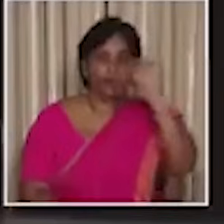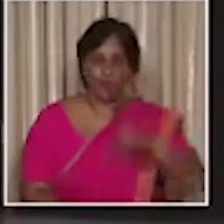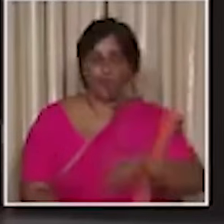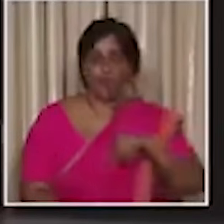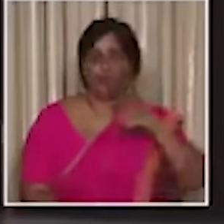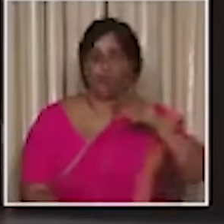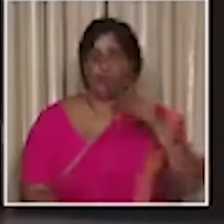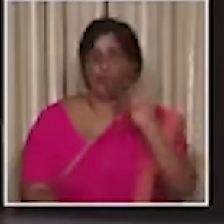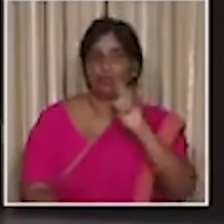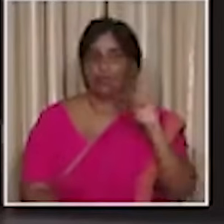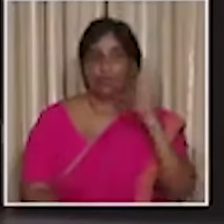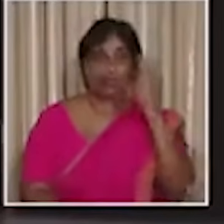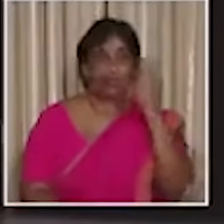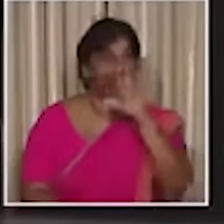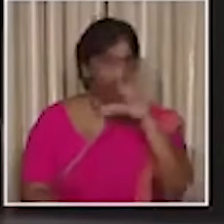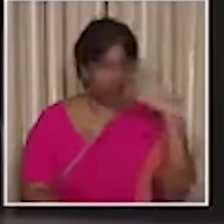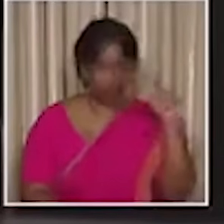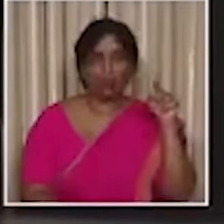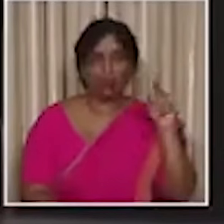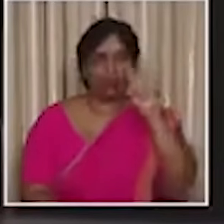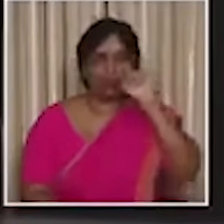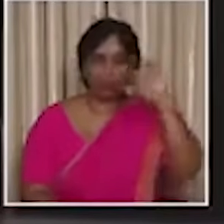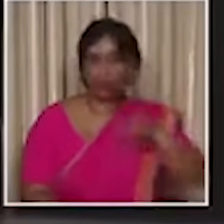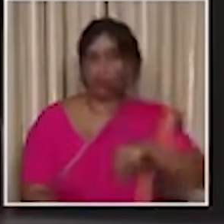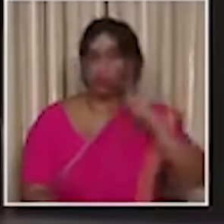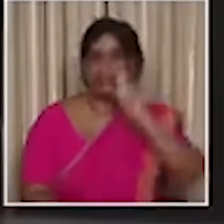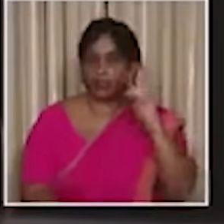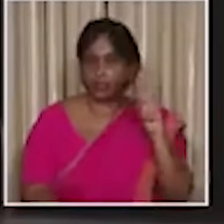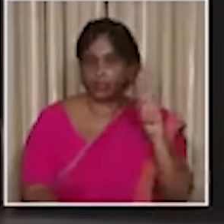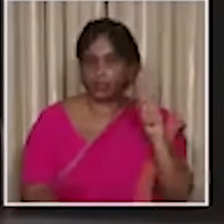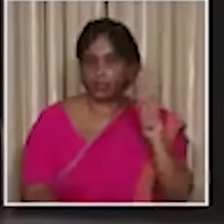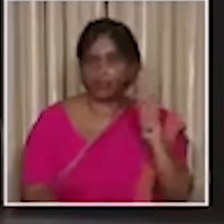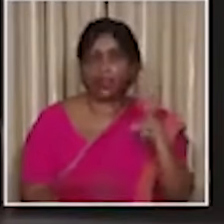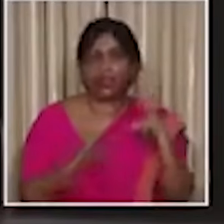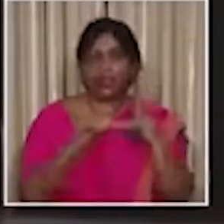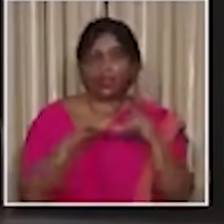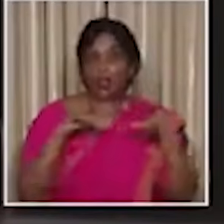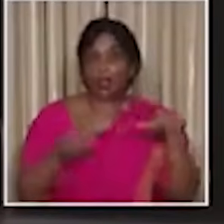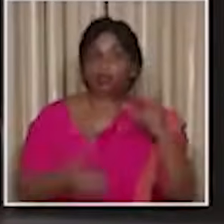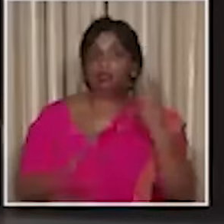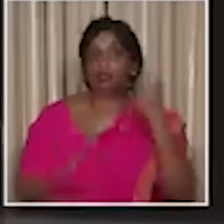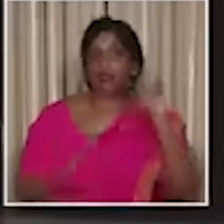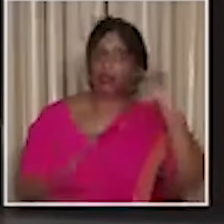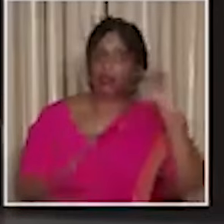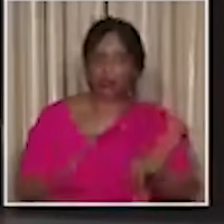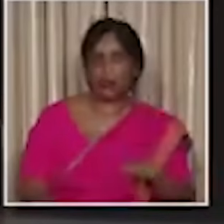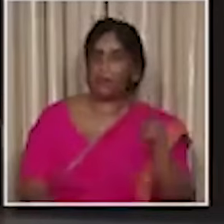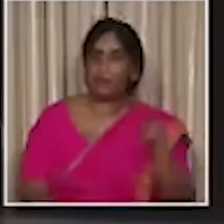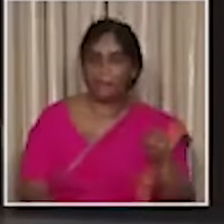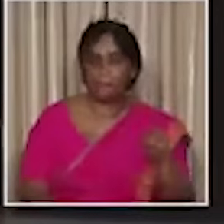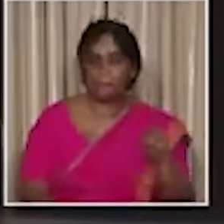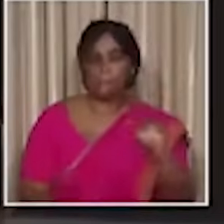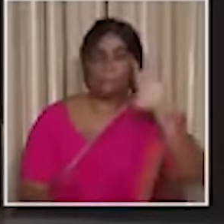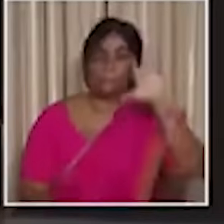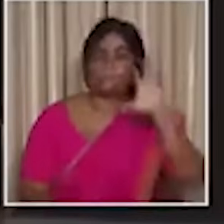26633යි 2018 26633යි පොමිට් එක 2030යි 5000ක්